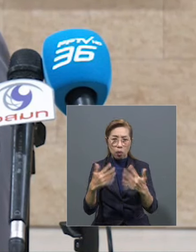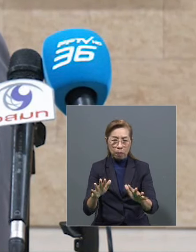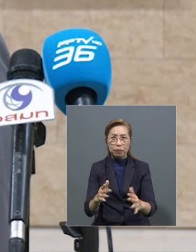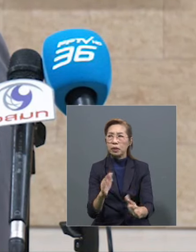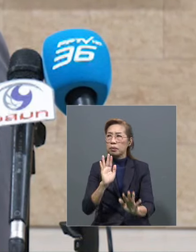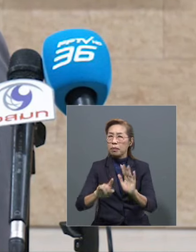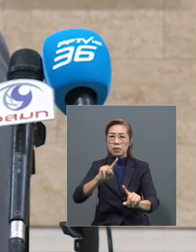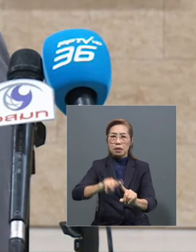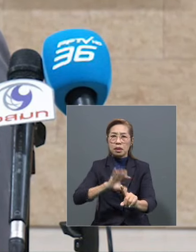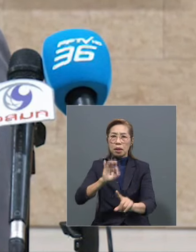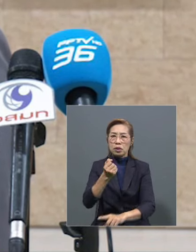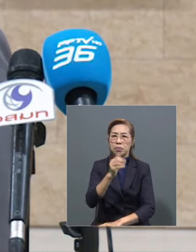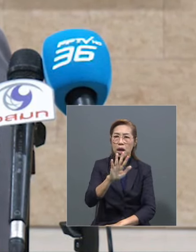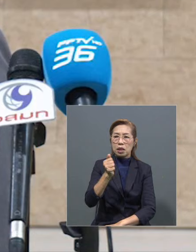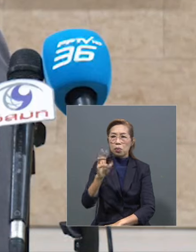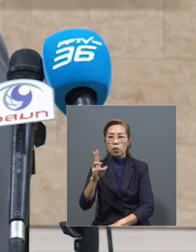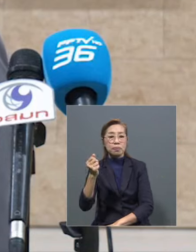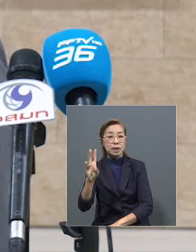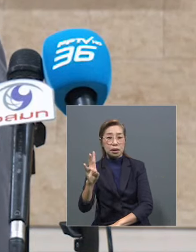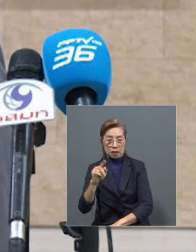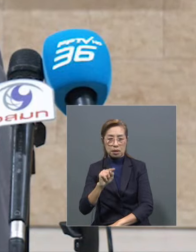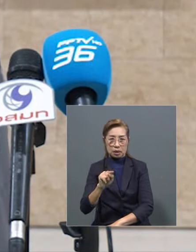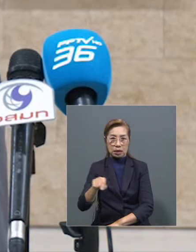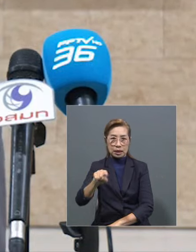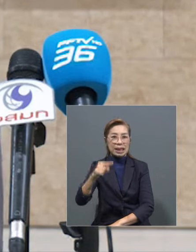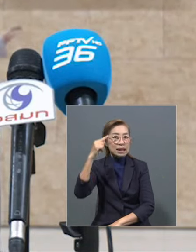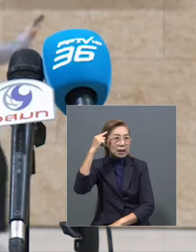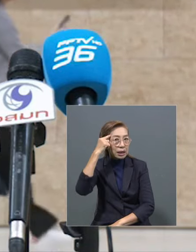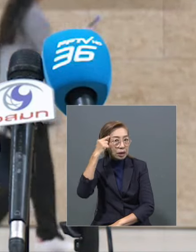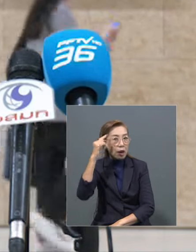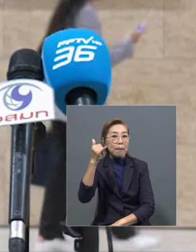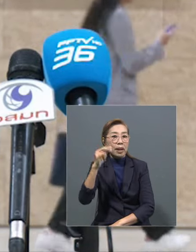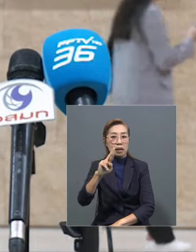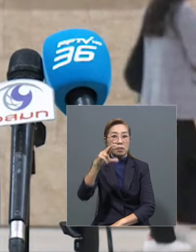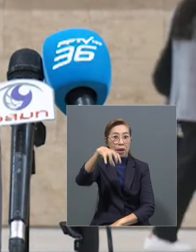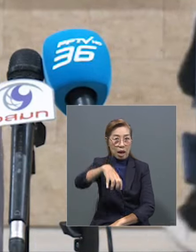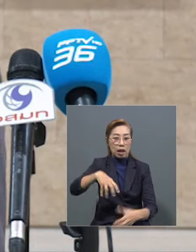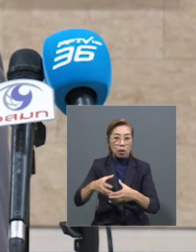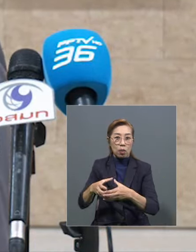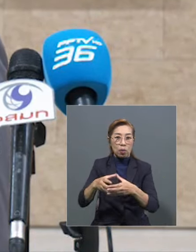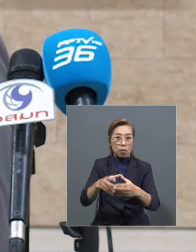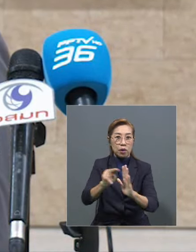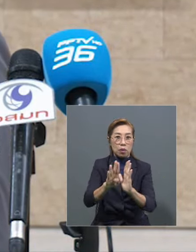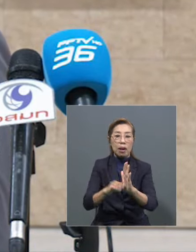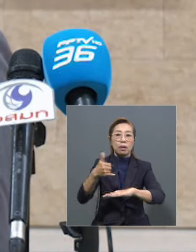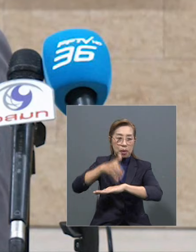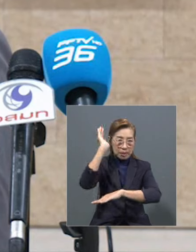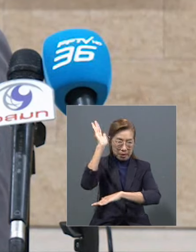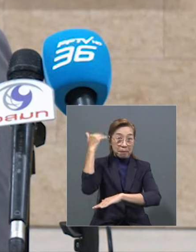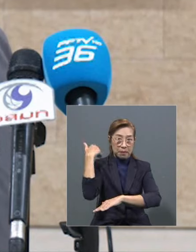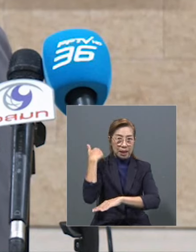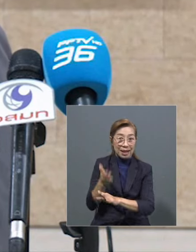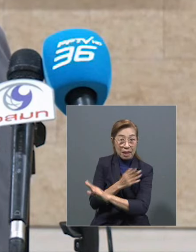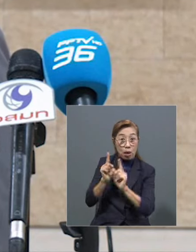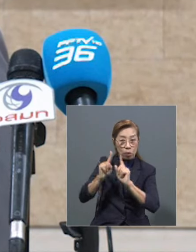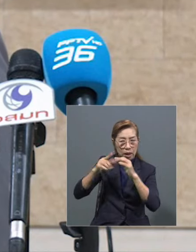ที่15 16 17เนี่ยก็จะเป็นช่วงที่เราจะมีการคาดว่าเราจะมีการแถลงนโยบายนะครับที่มีการพูดคุยกันไว้เนี่ยนะ